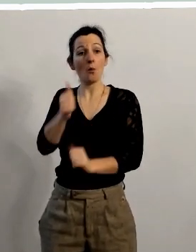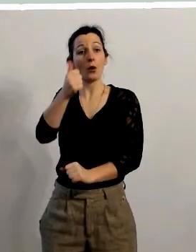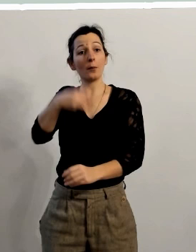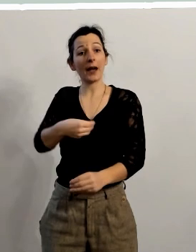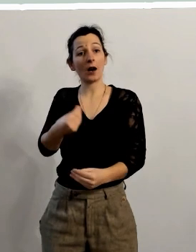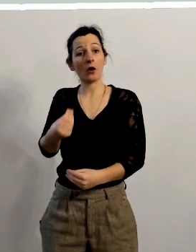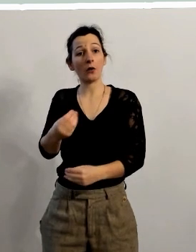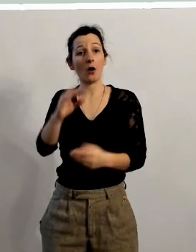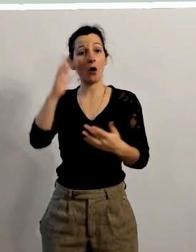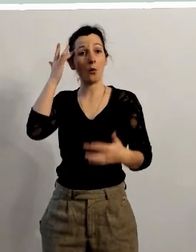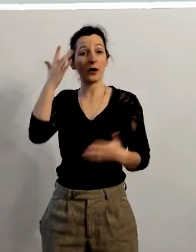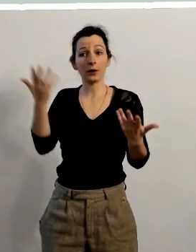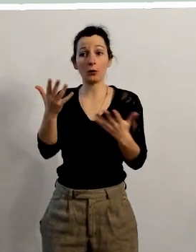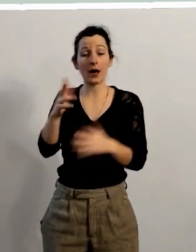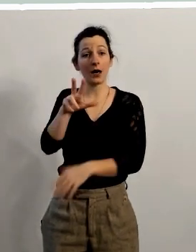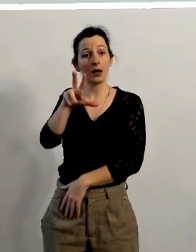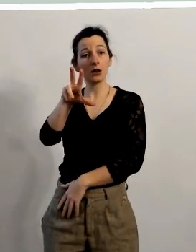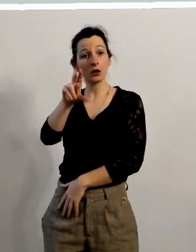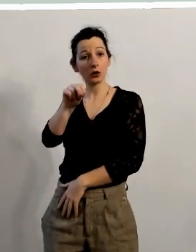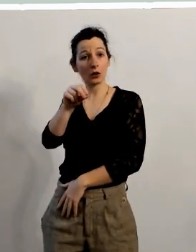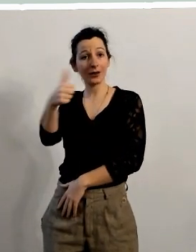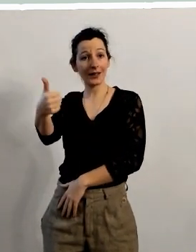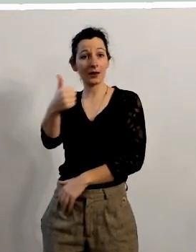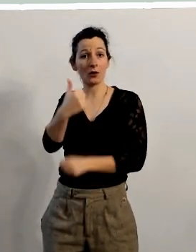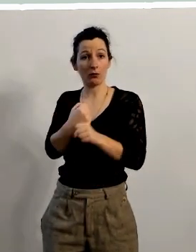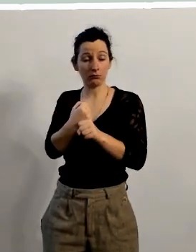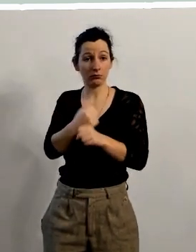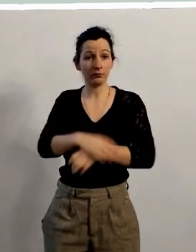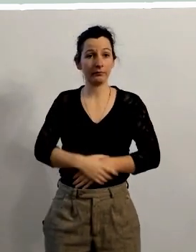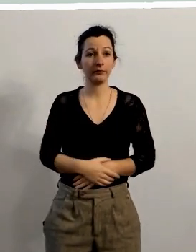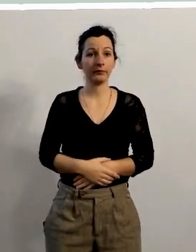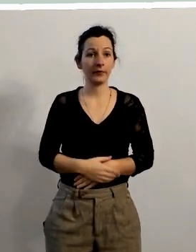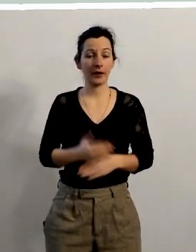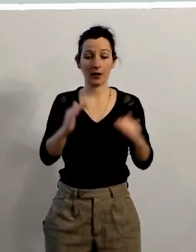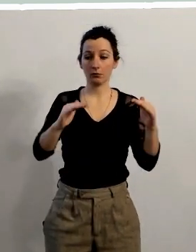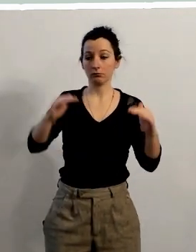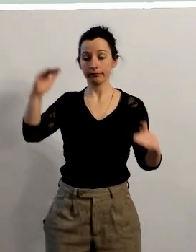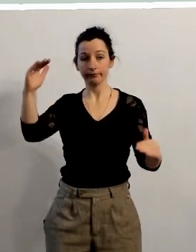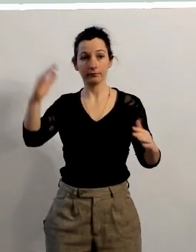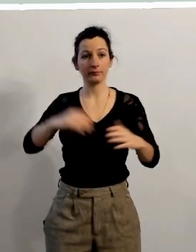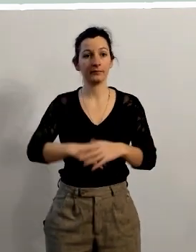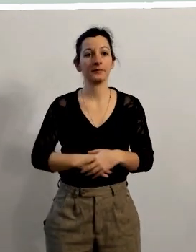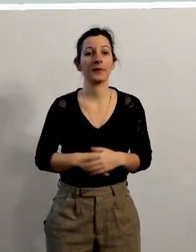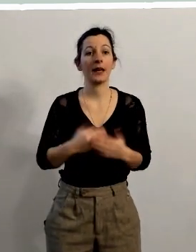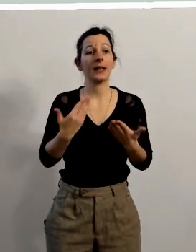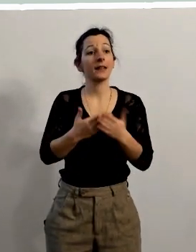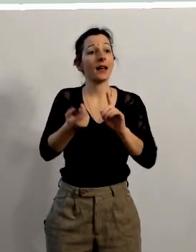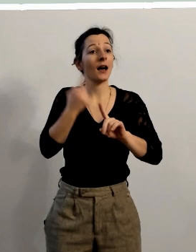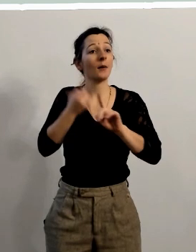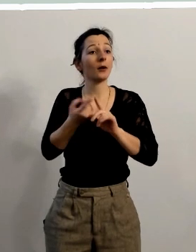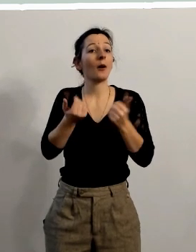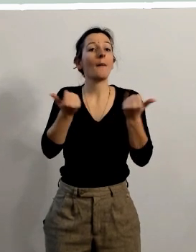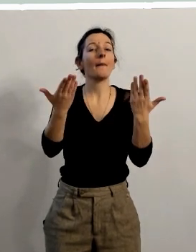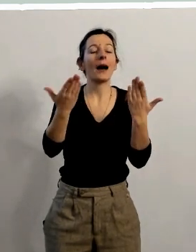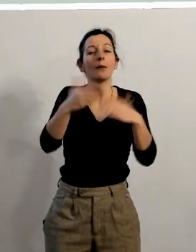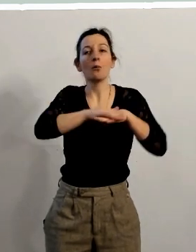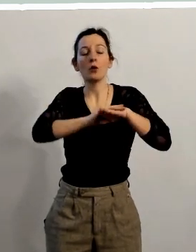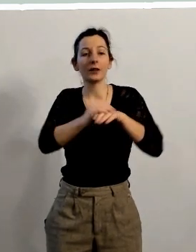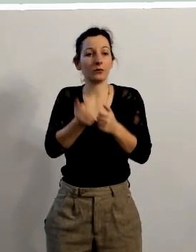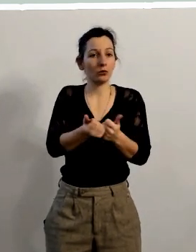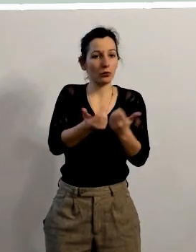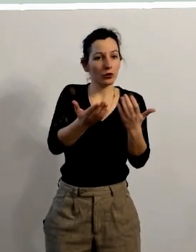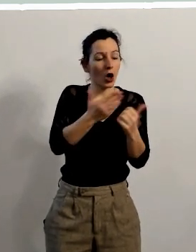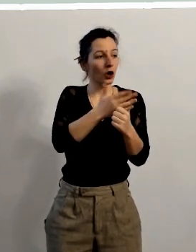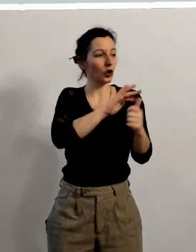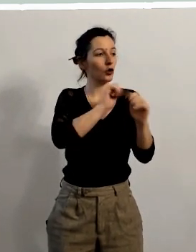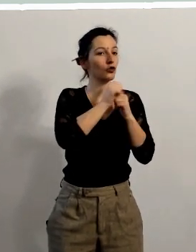Donc 31 ans, l'âge moyen du premier enfant. Donc ça, c'est un élément important. Alors bien sûr, il y a des raisons là aussi sociétales, mais c'est